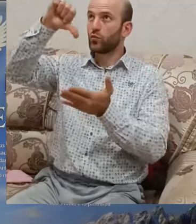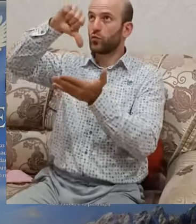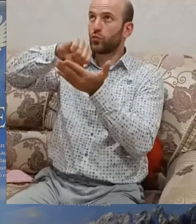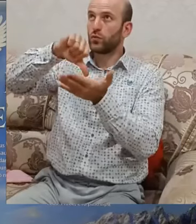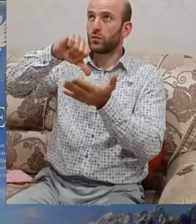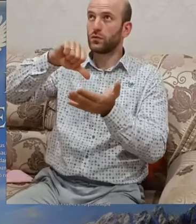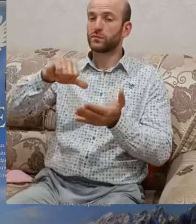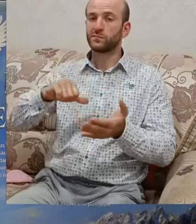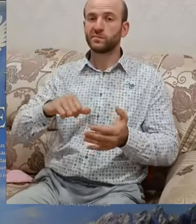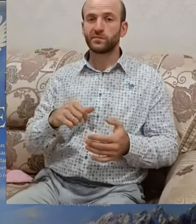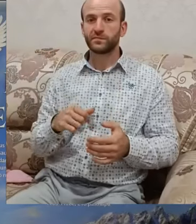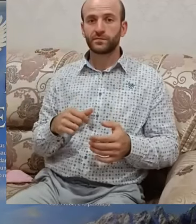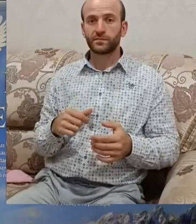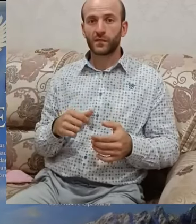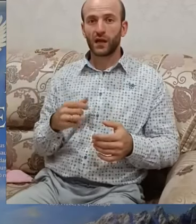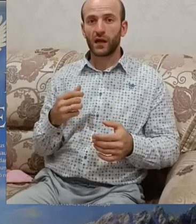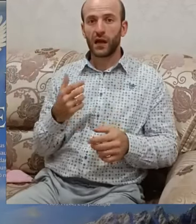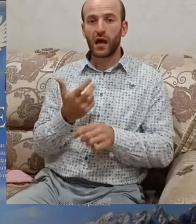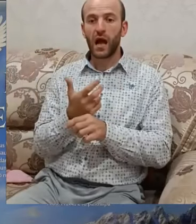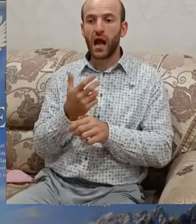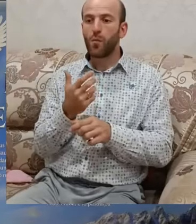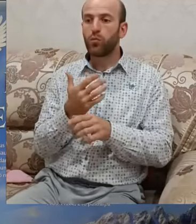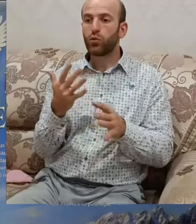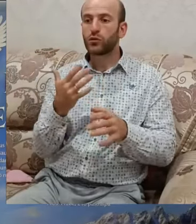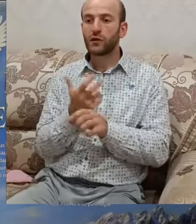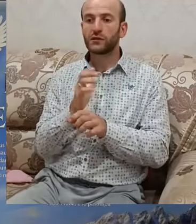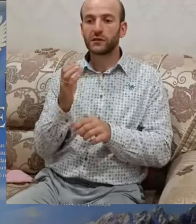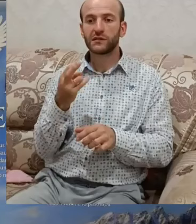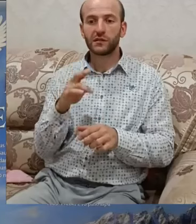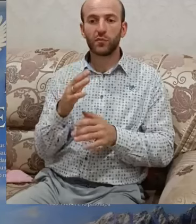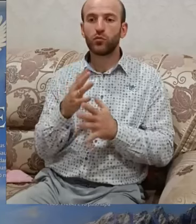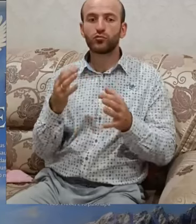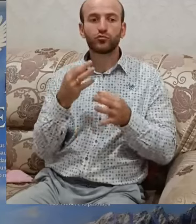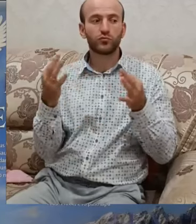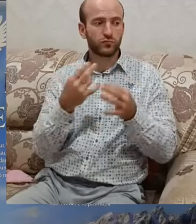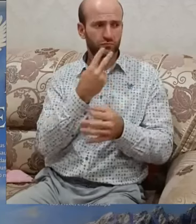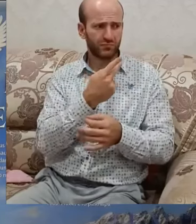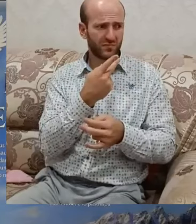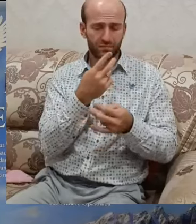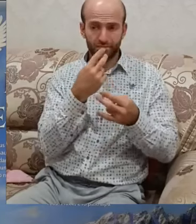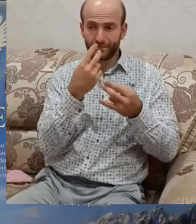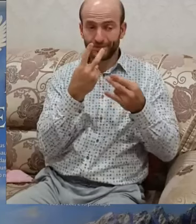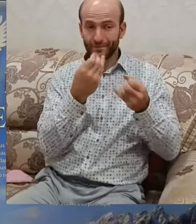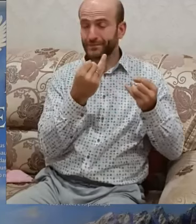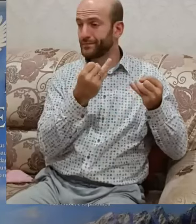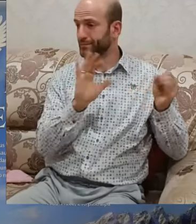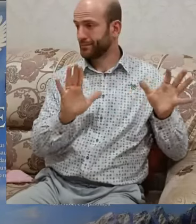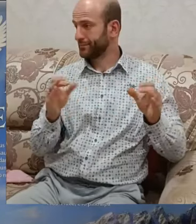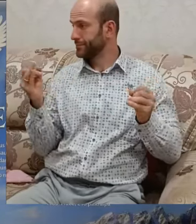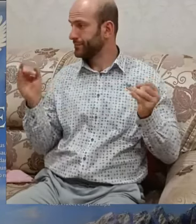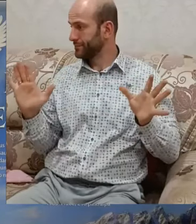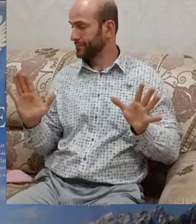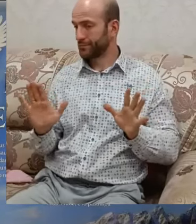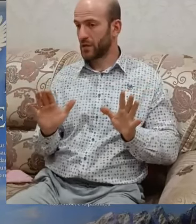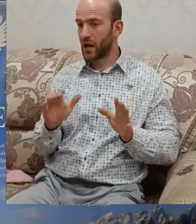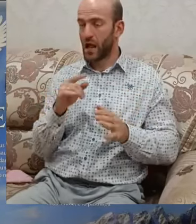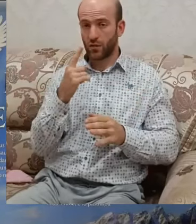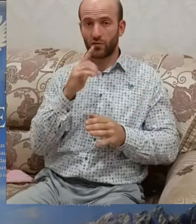Ji nemato nieko, tik tai. Оно не видит ничего, кроме. Жоди. Слово. Tikėjimas.